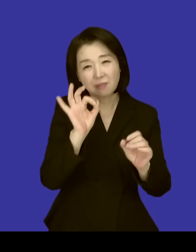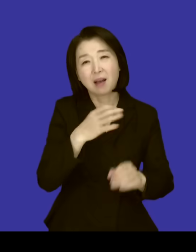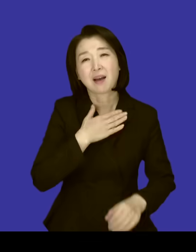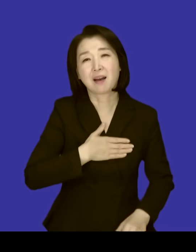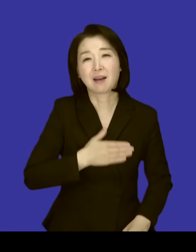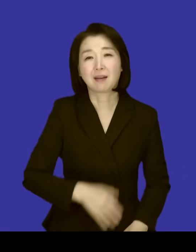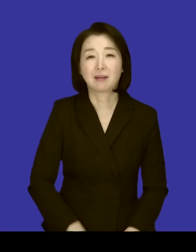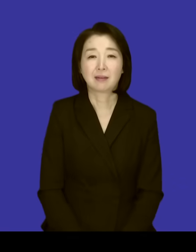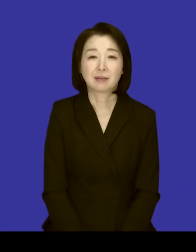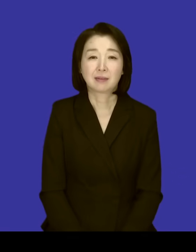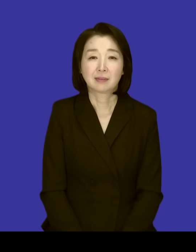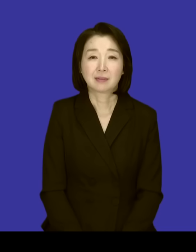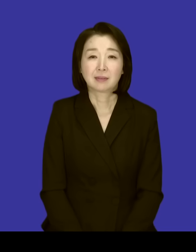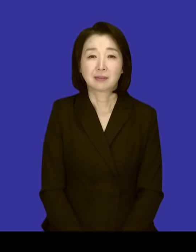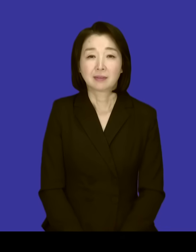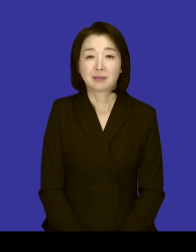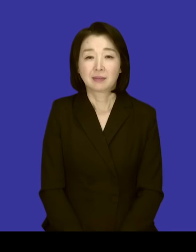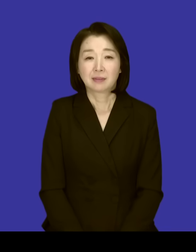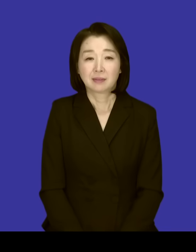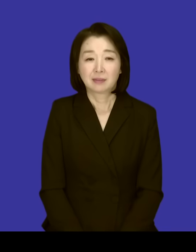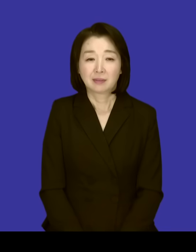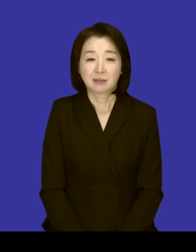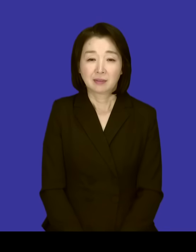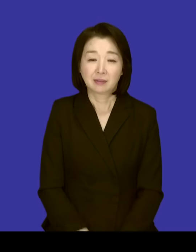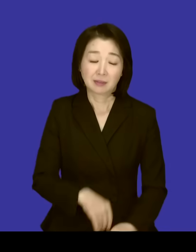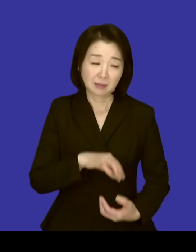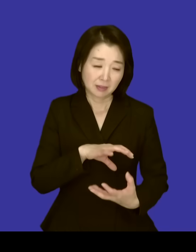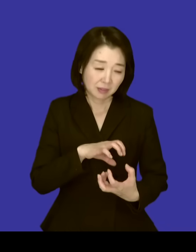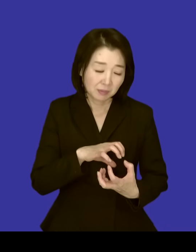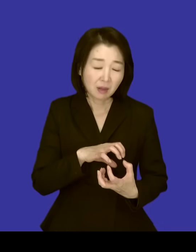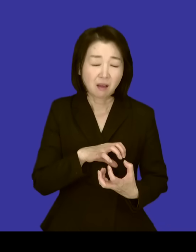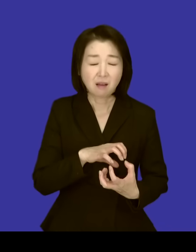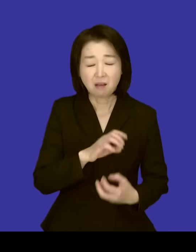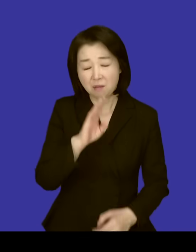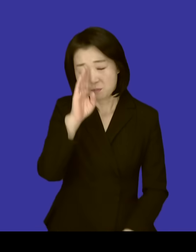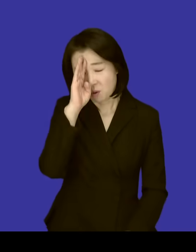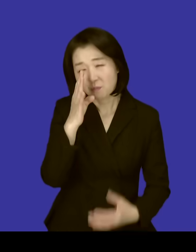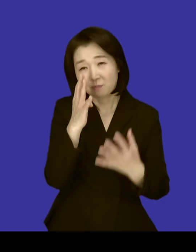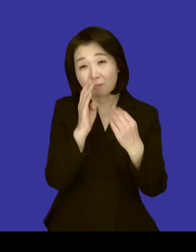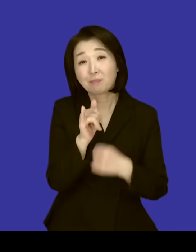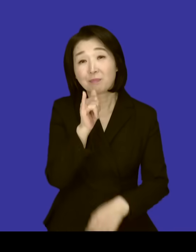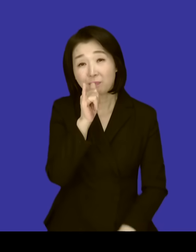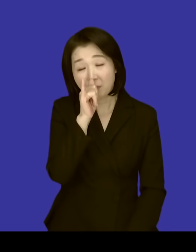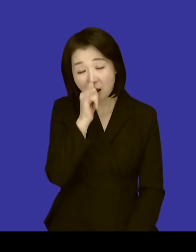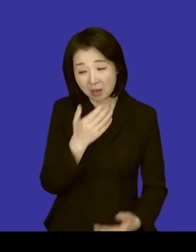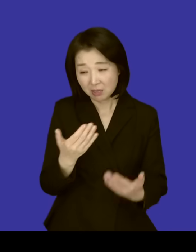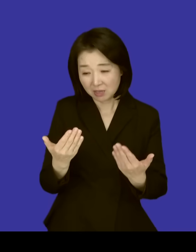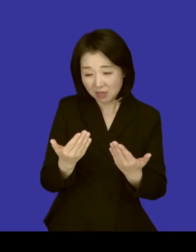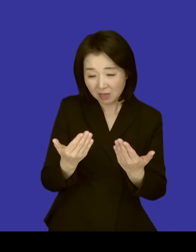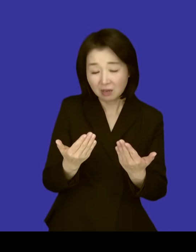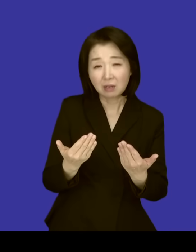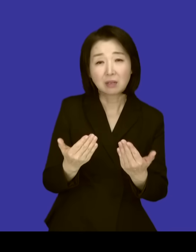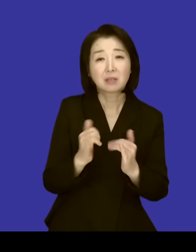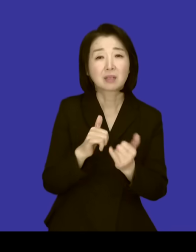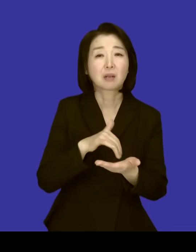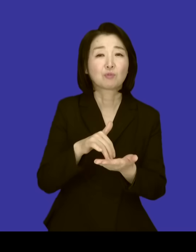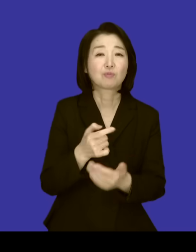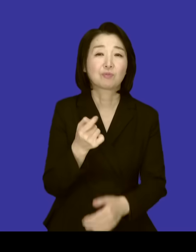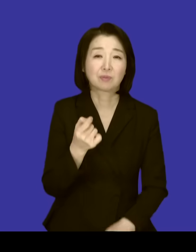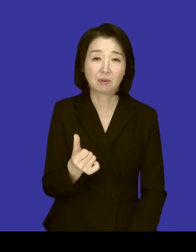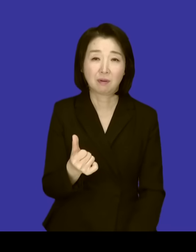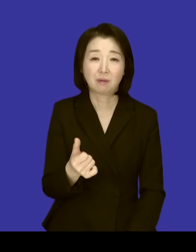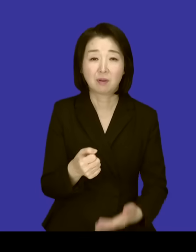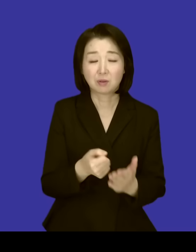예. 그래서 너무 심장이 아픈 환자는 많은데 이제 그쪽에 일하고 있는 인원은 적다 보니까